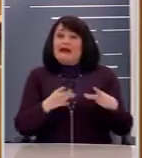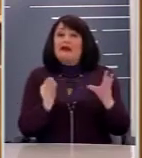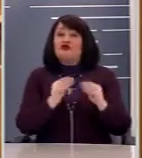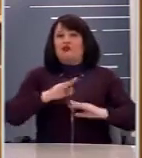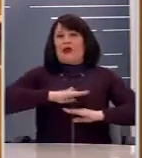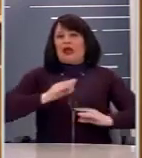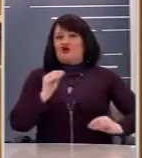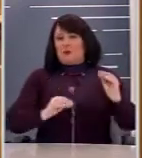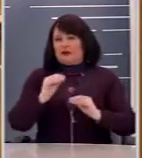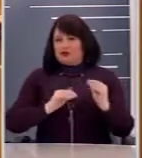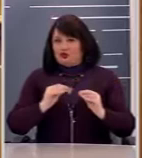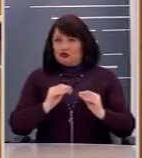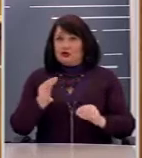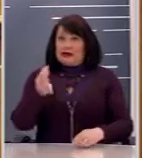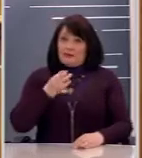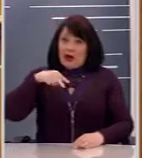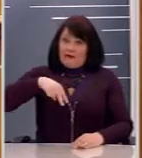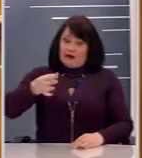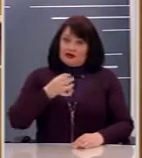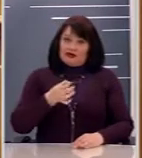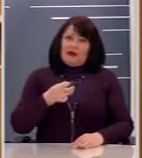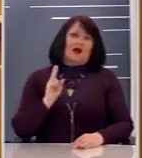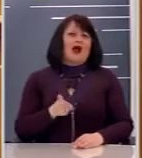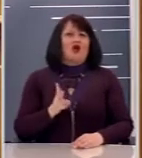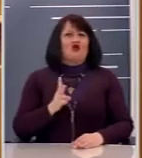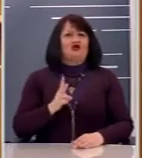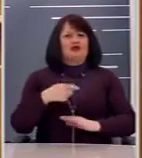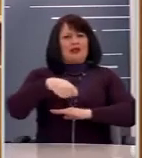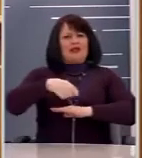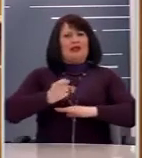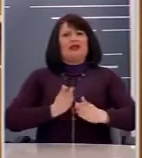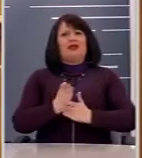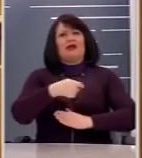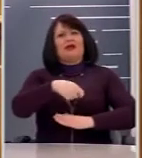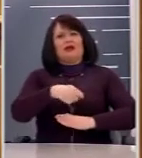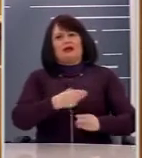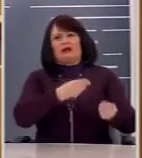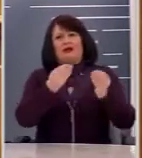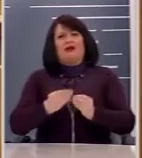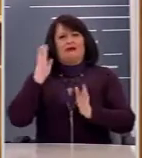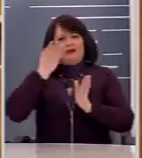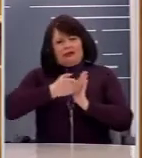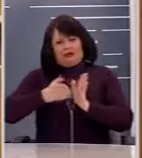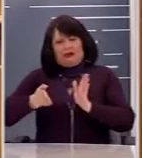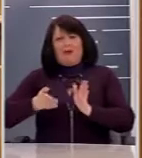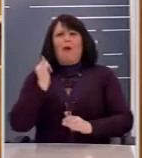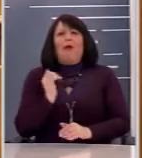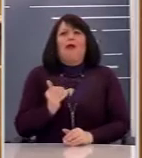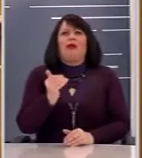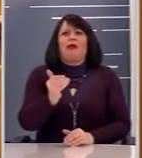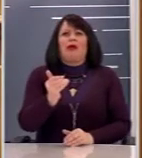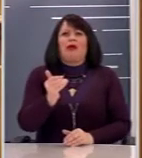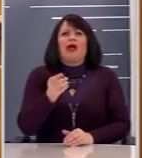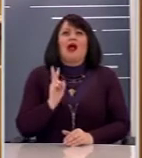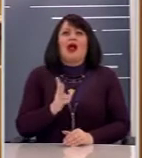λέει. Κακώς ήρθε στην Βουλή η δικογραφία, διότι σας σημάνει μεγάλη καθυστέρηση και κακώς αποφασίζει να είναι κλειστή